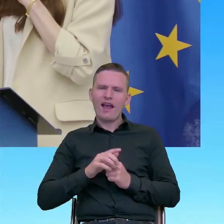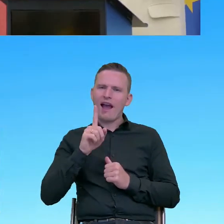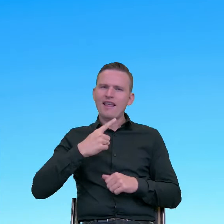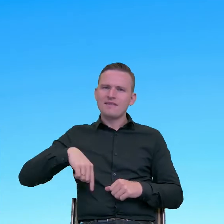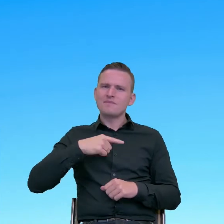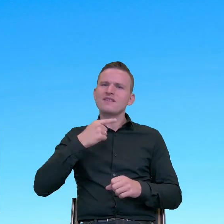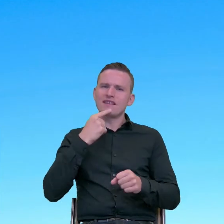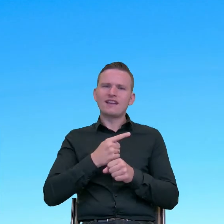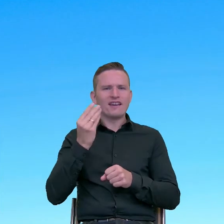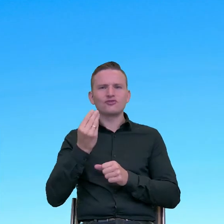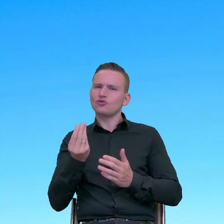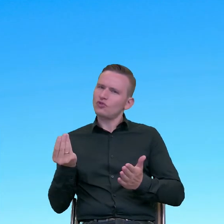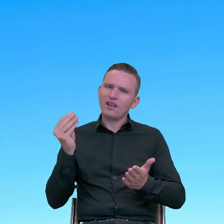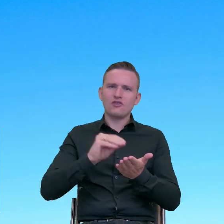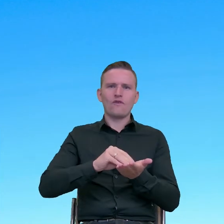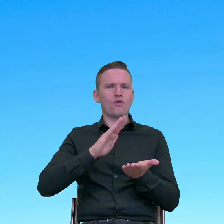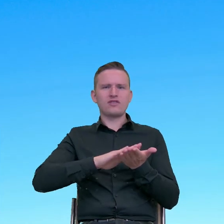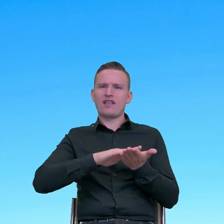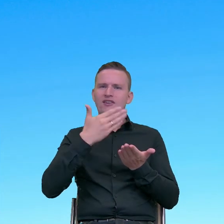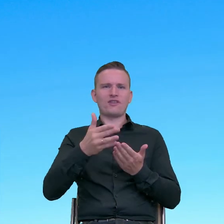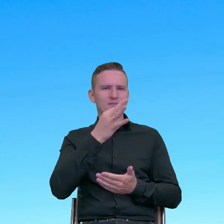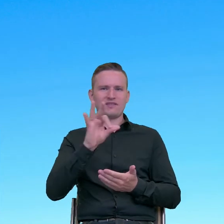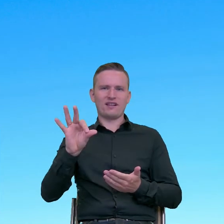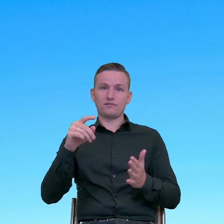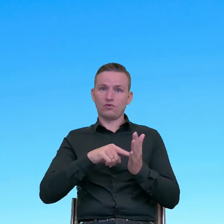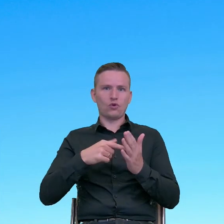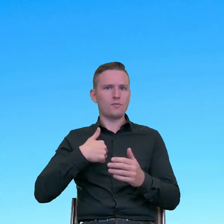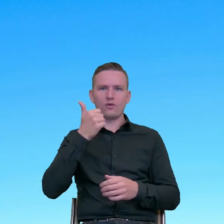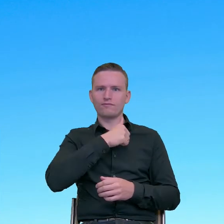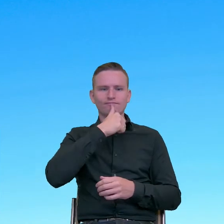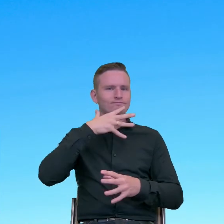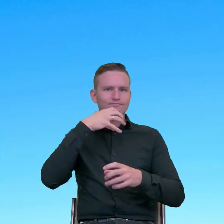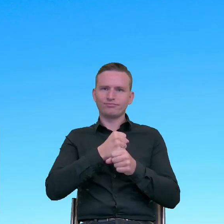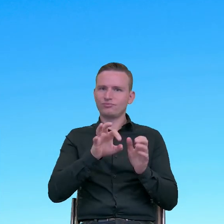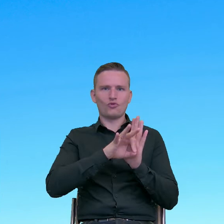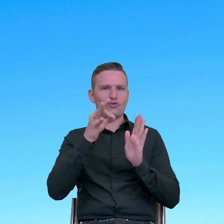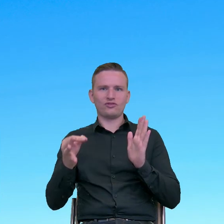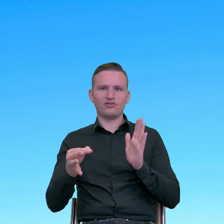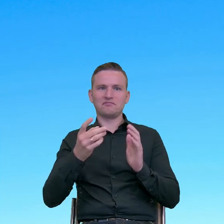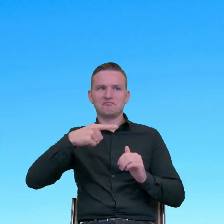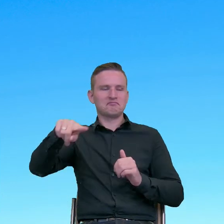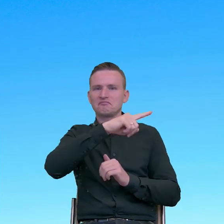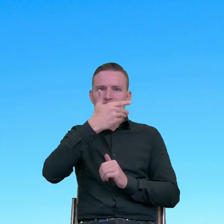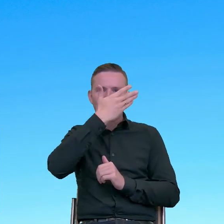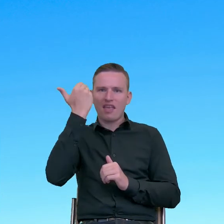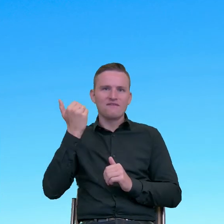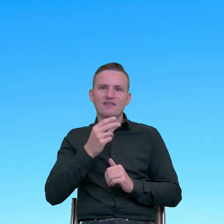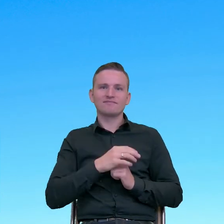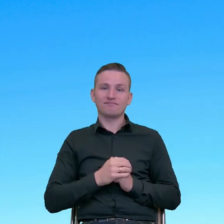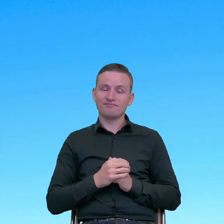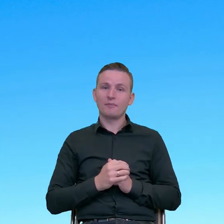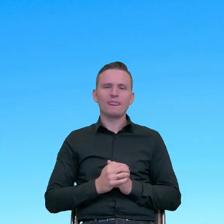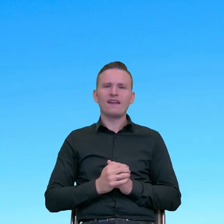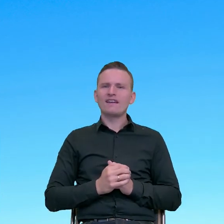dodatkowe wyróżnienia. O nich nikt nie wie, to była tajna informacja, ściśle poufna do dnia dzisiejszego. I moi drodzy,